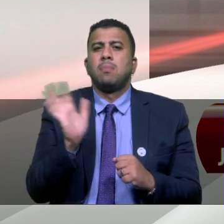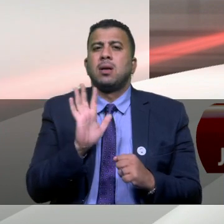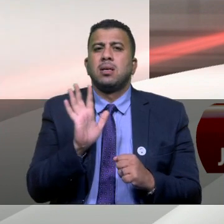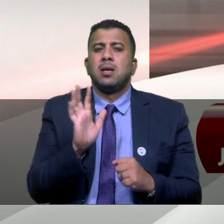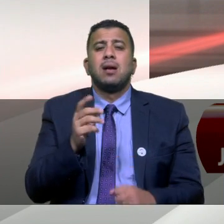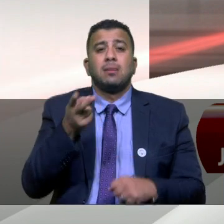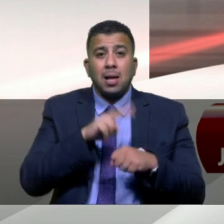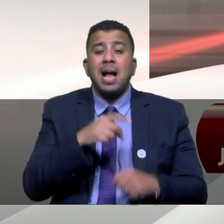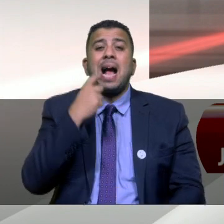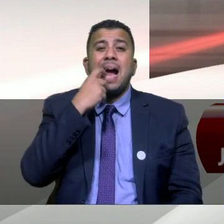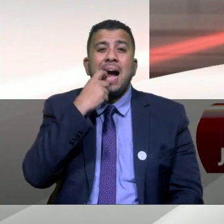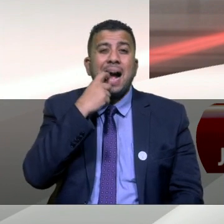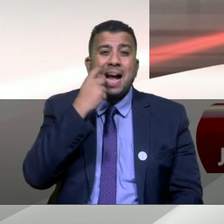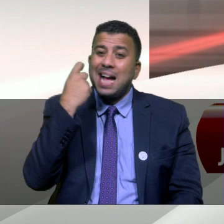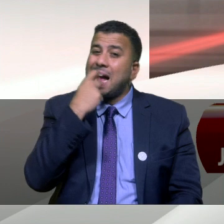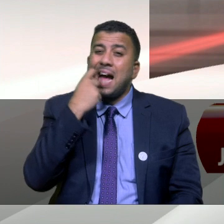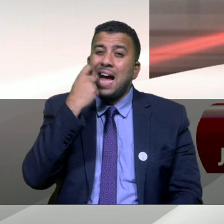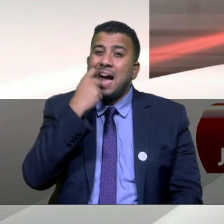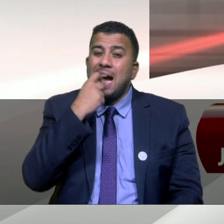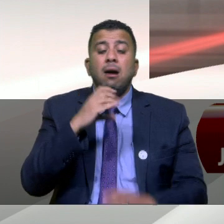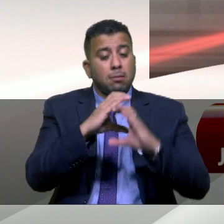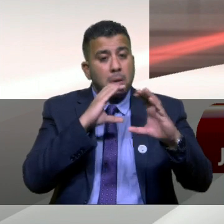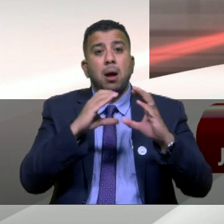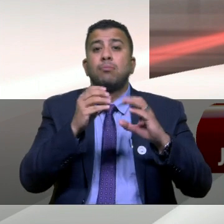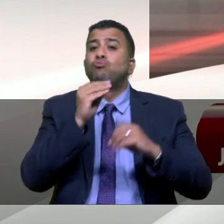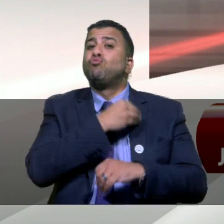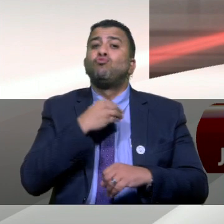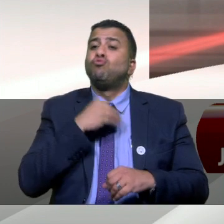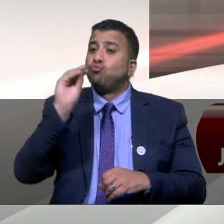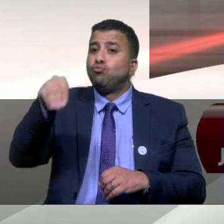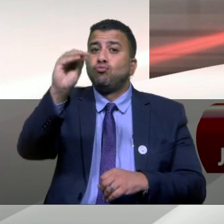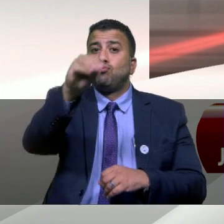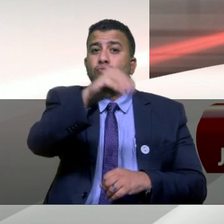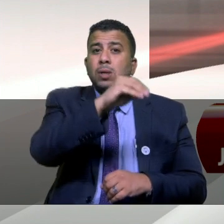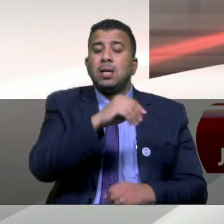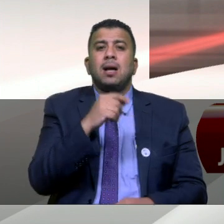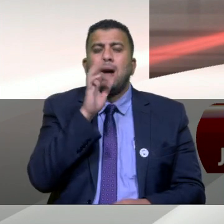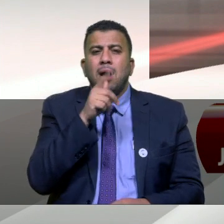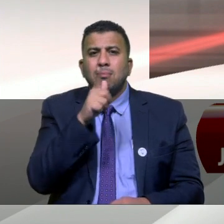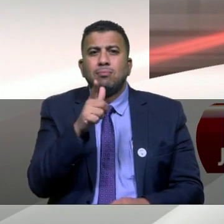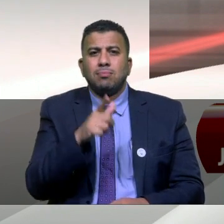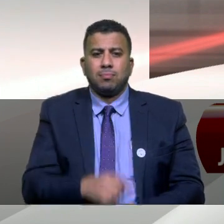الاسنان طالع عمرك كذلك عياده متخصصه عيادة الأسنان. غير عن هذا عندنا عياده التمريض والتدليك